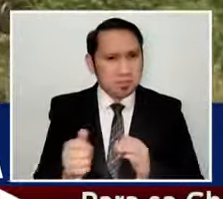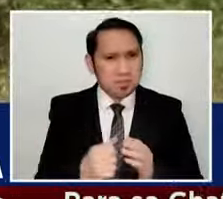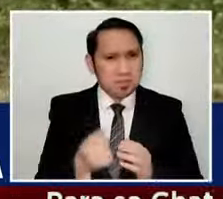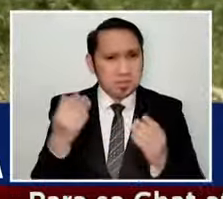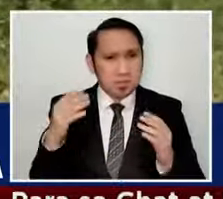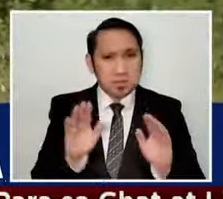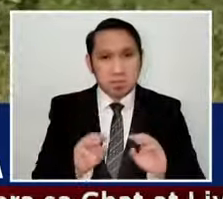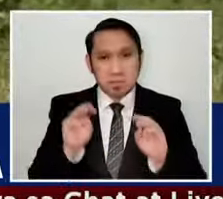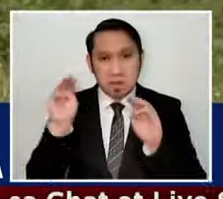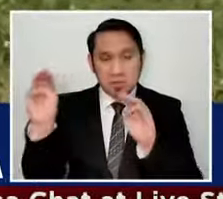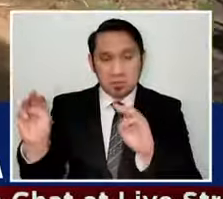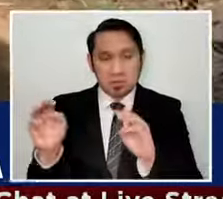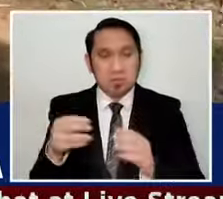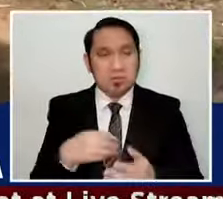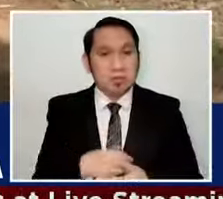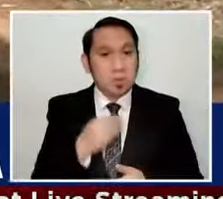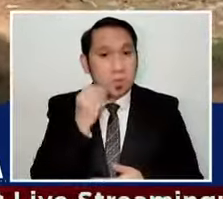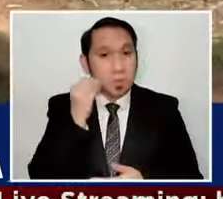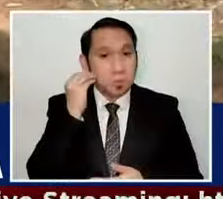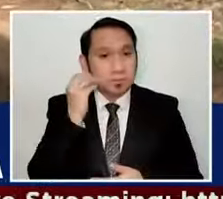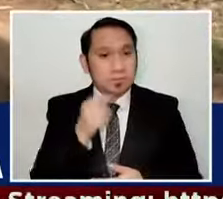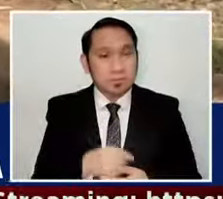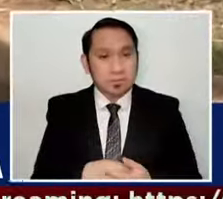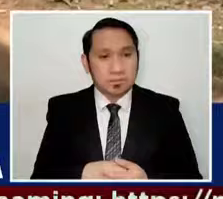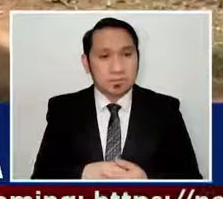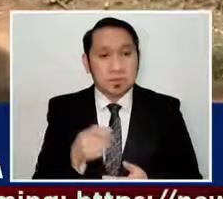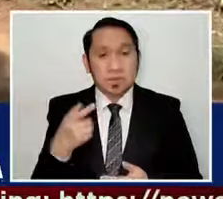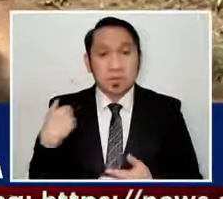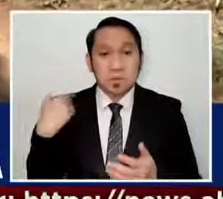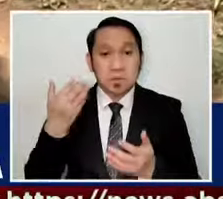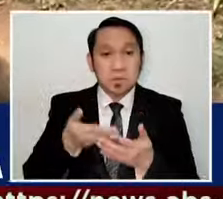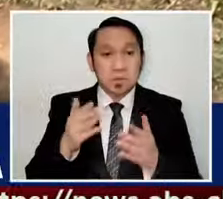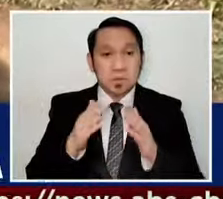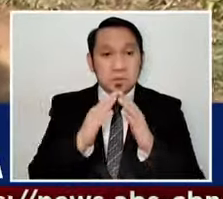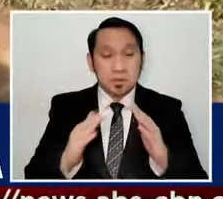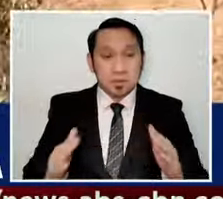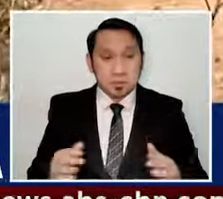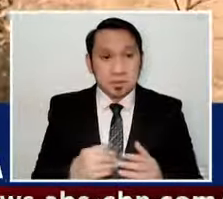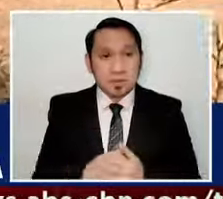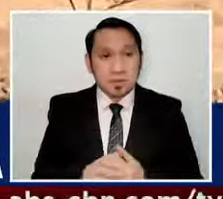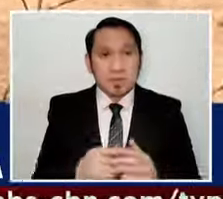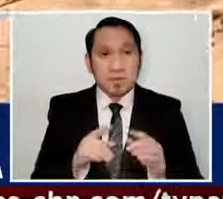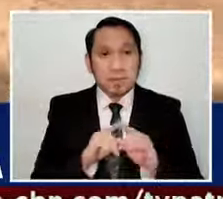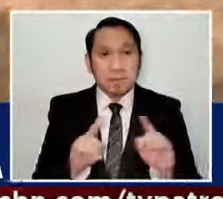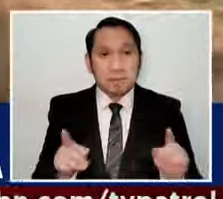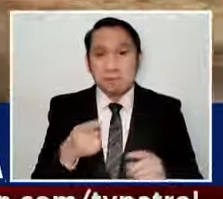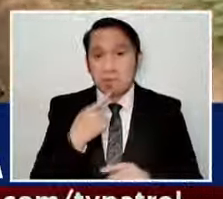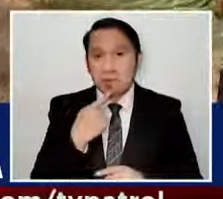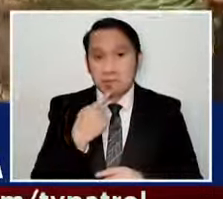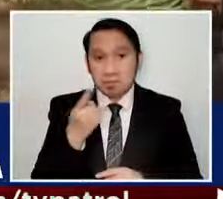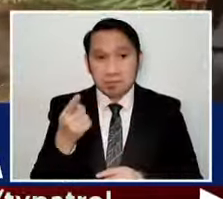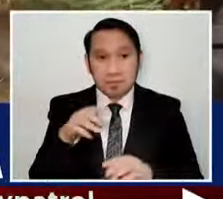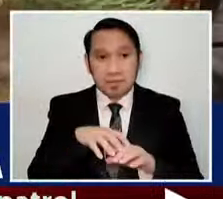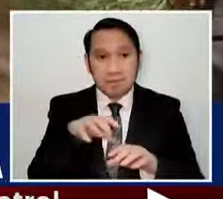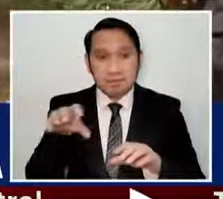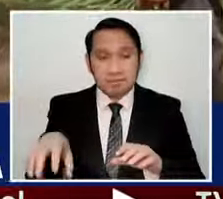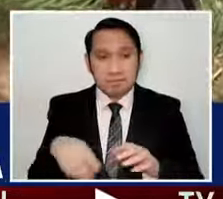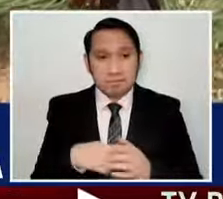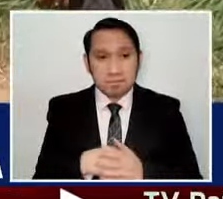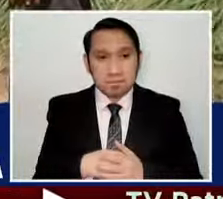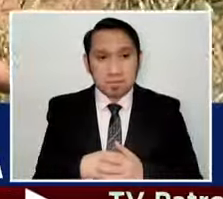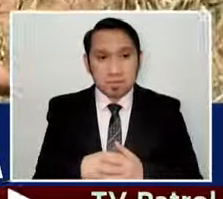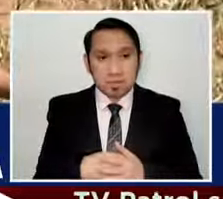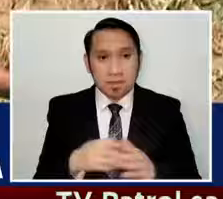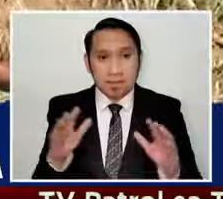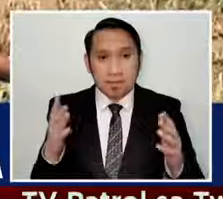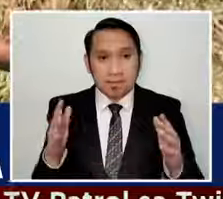tirahan ng mga Libradilla. Papunta na sana kami sa tahanan ng ama. Pero sabi sa amin ng isang kapitbahay, walang tao ngayon